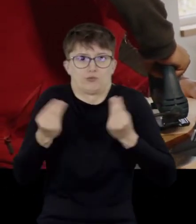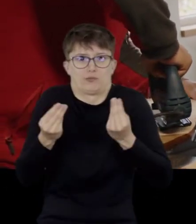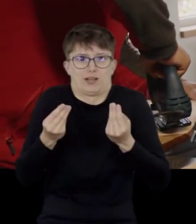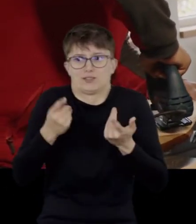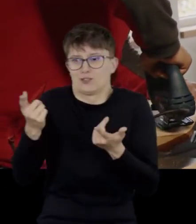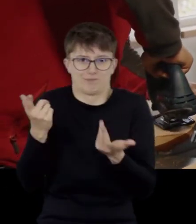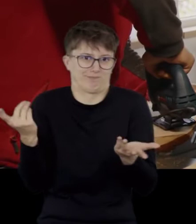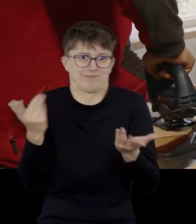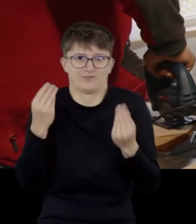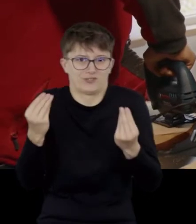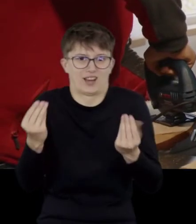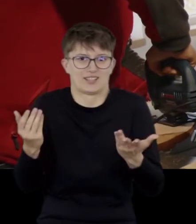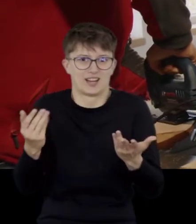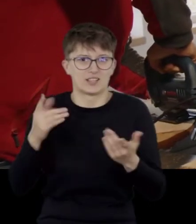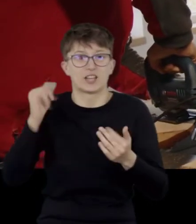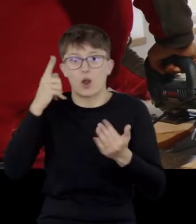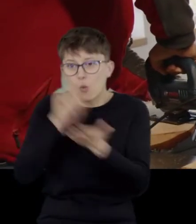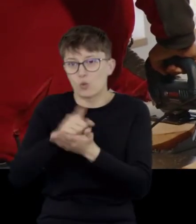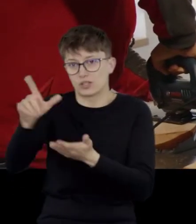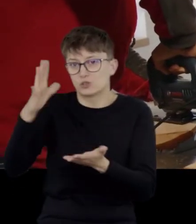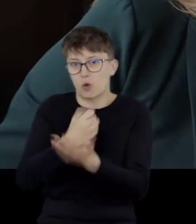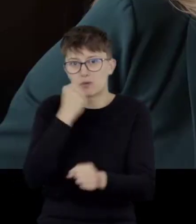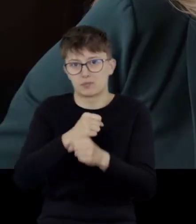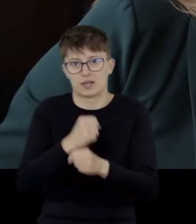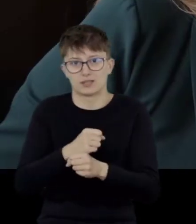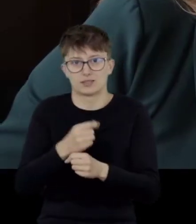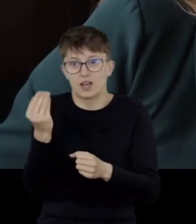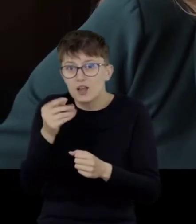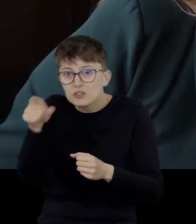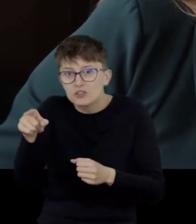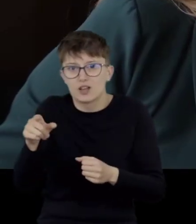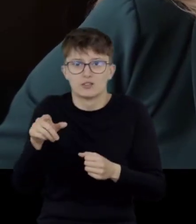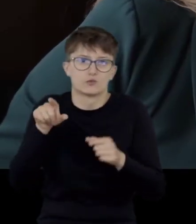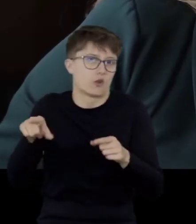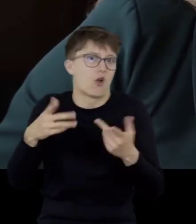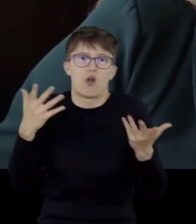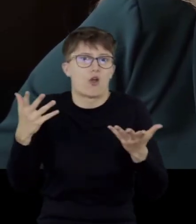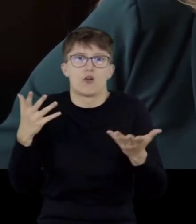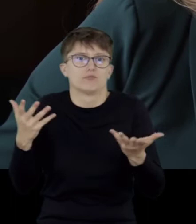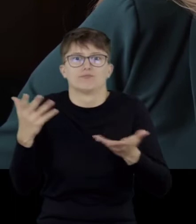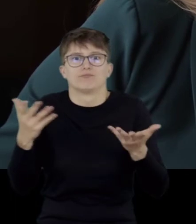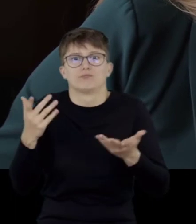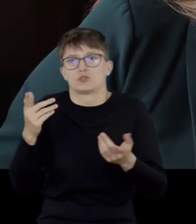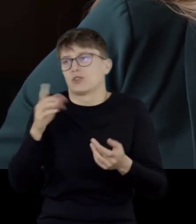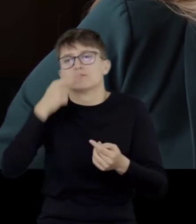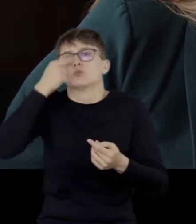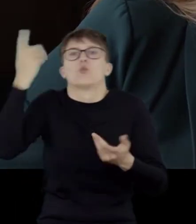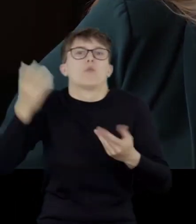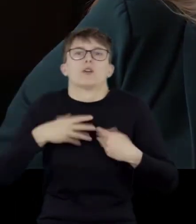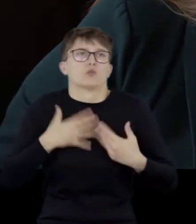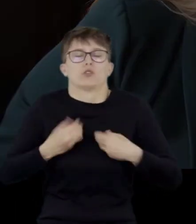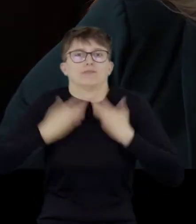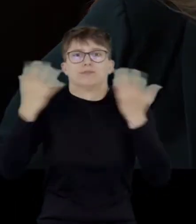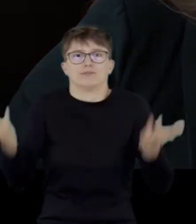kurczę, no rewelacja. A jeszcze jak uda mu się zdobyć pracę, no to no chyba